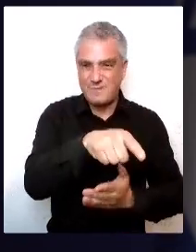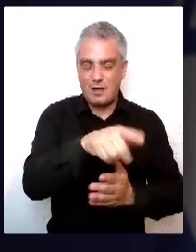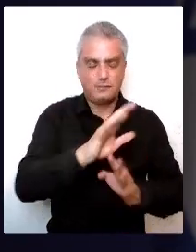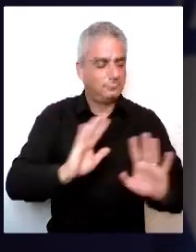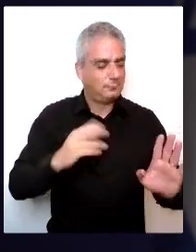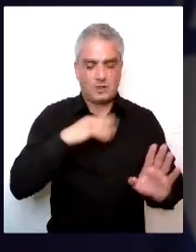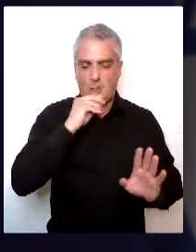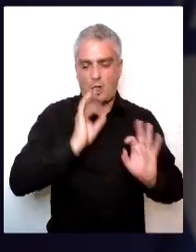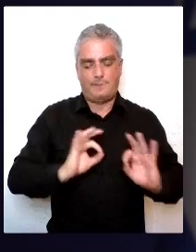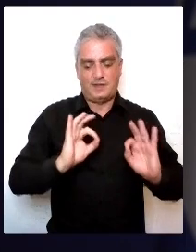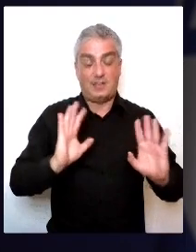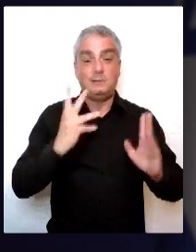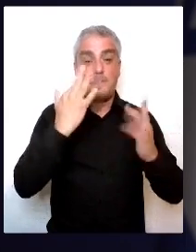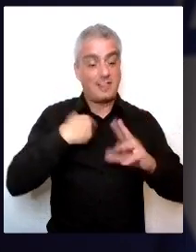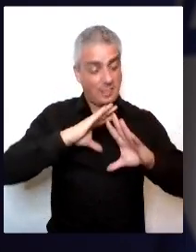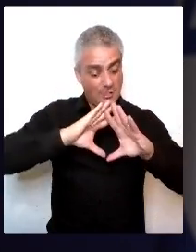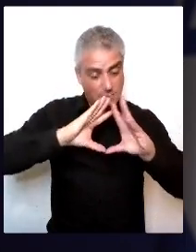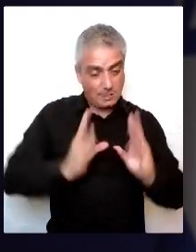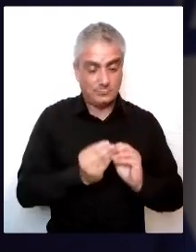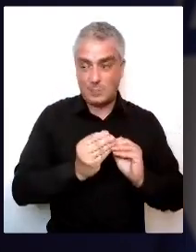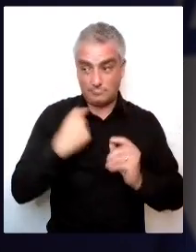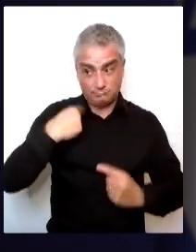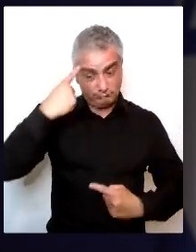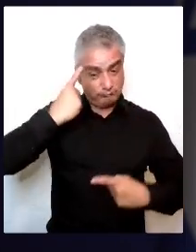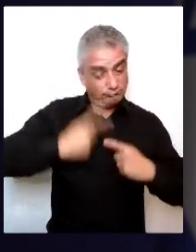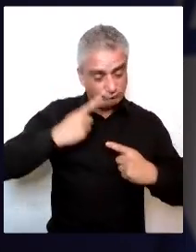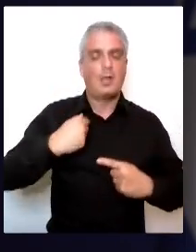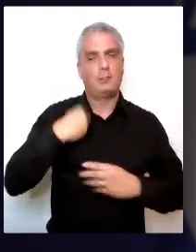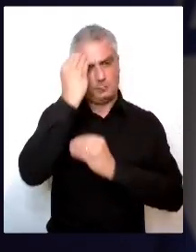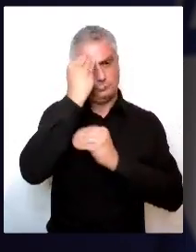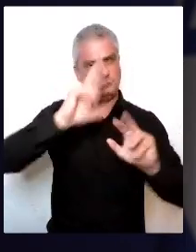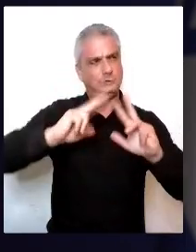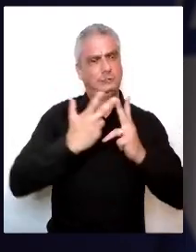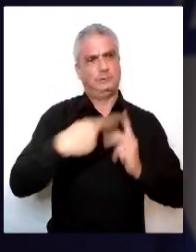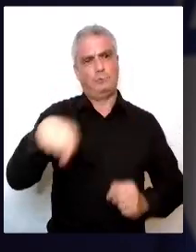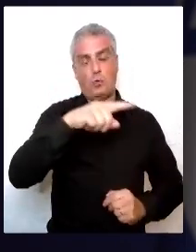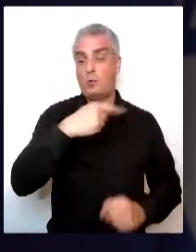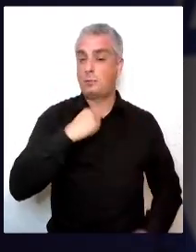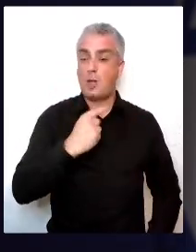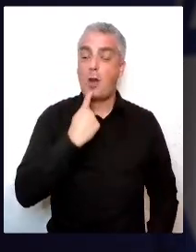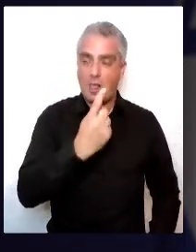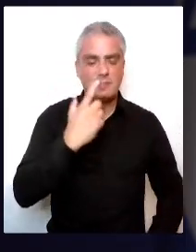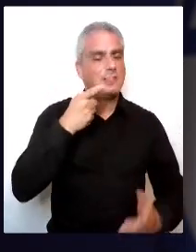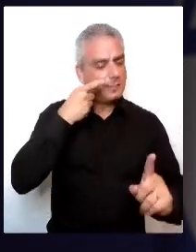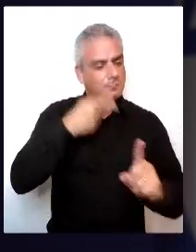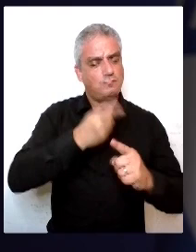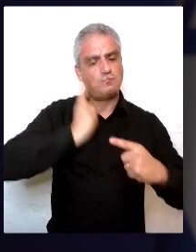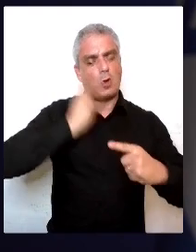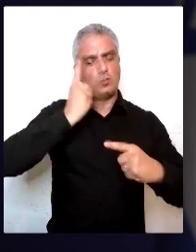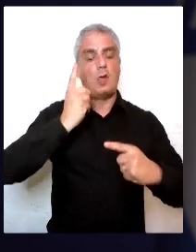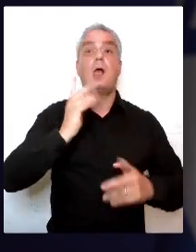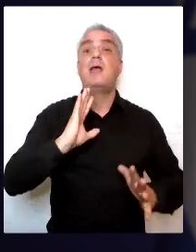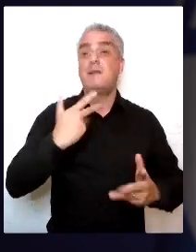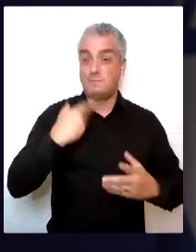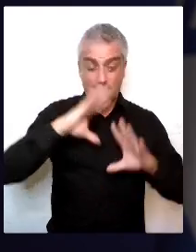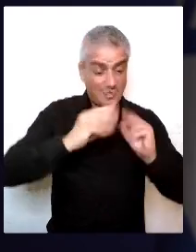מתייחס כשאנחנו נסכם את התקיפה אני אעדכן את הציבור אני יכול לומר התקיפה הייתה מדוייקת כשאנחנו נסכם את